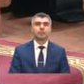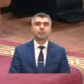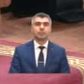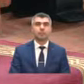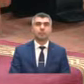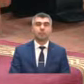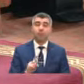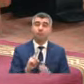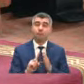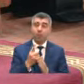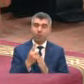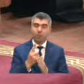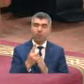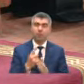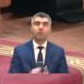أولا فيما يخص